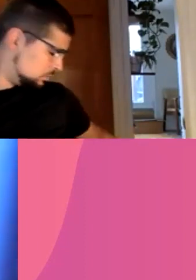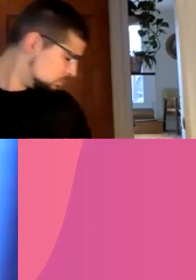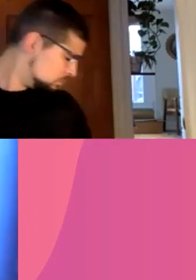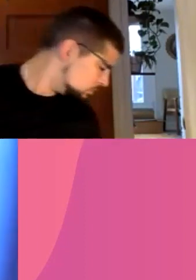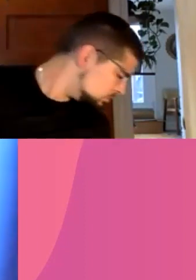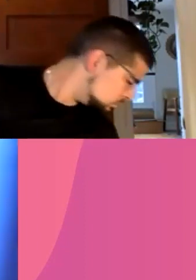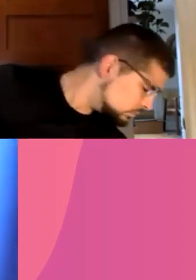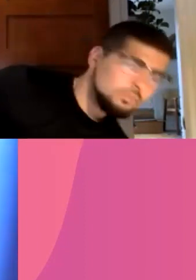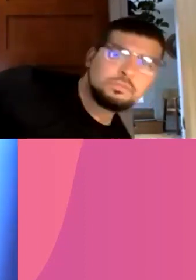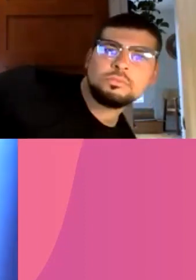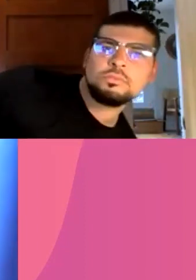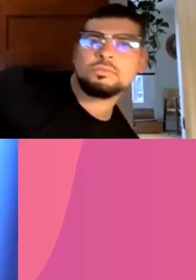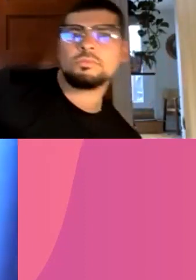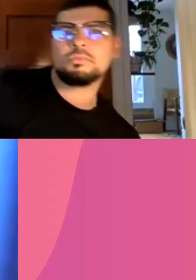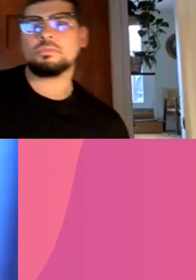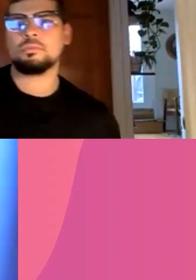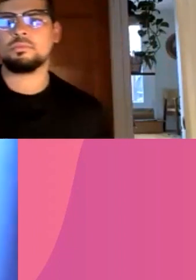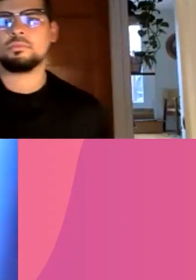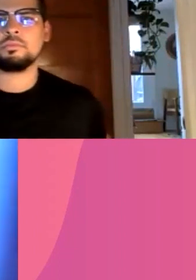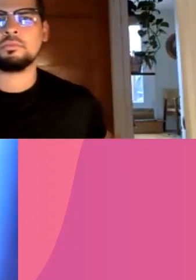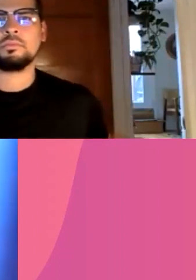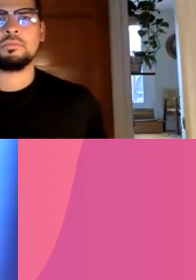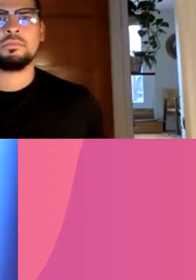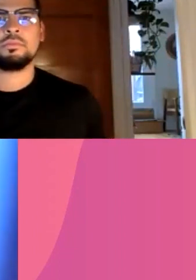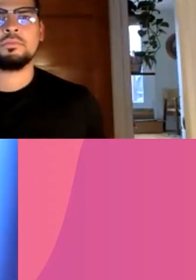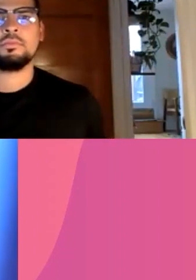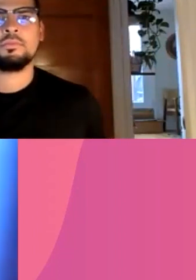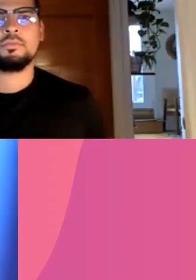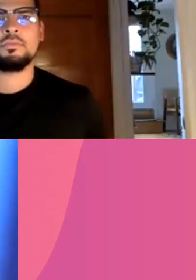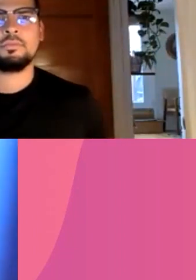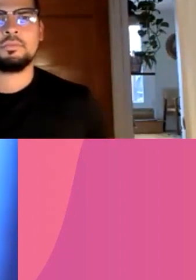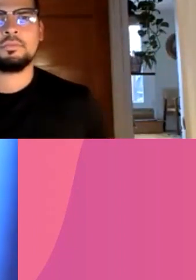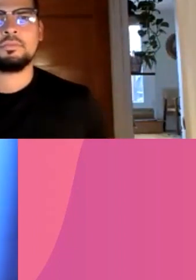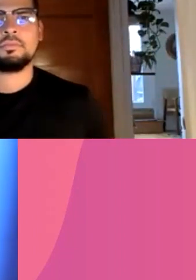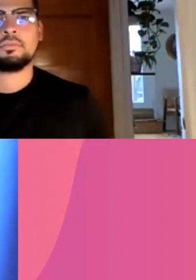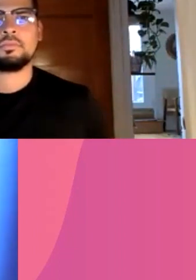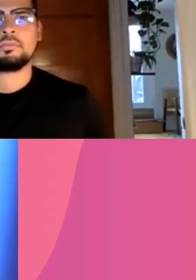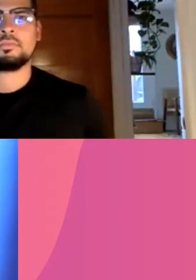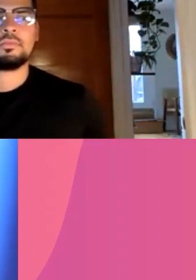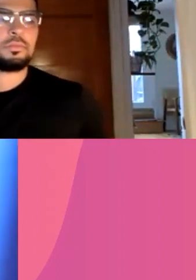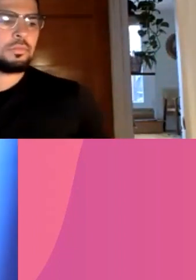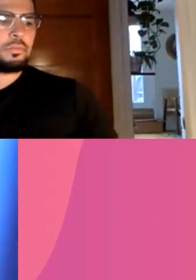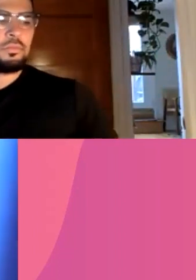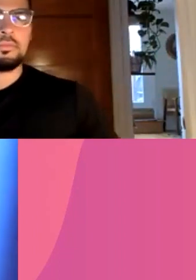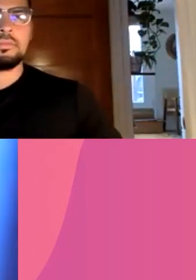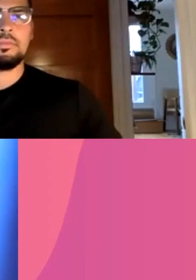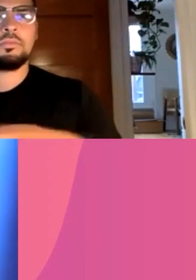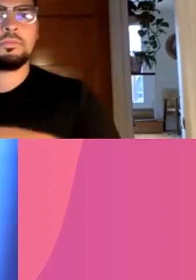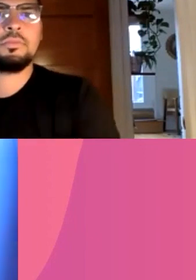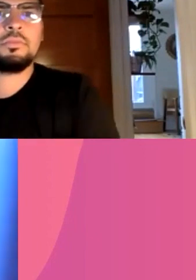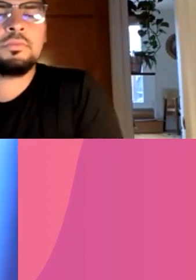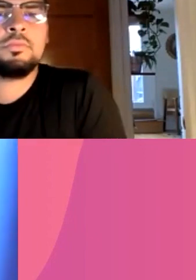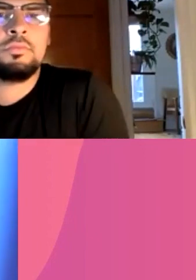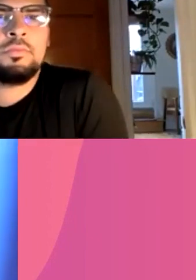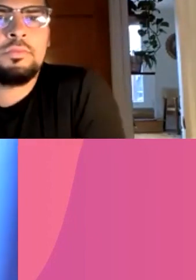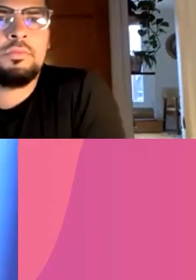ma question à vous deux, si vous deviez choisir le changement le plus important à apporter, que